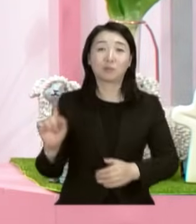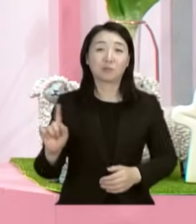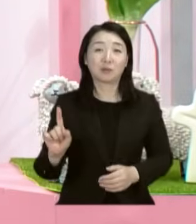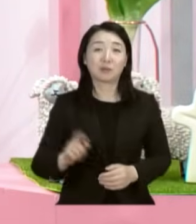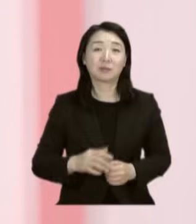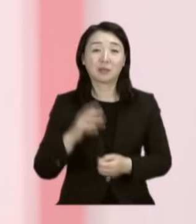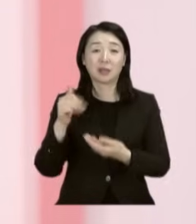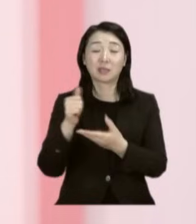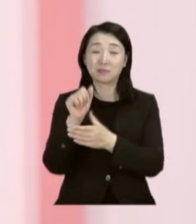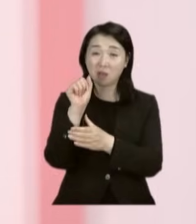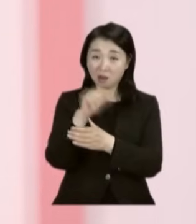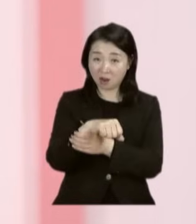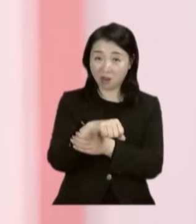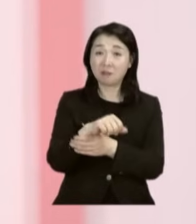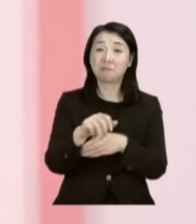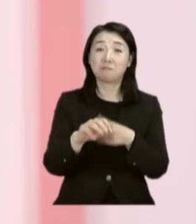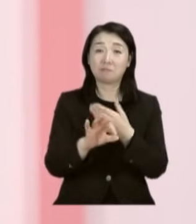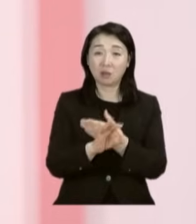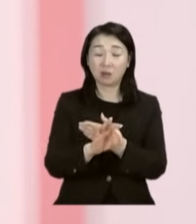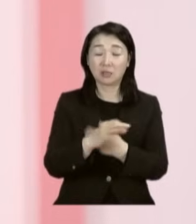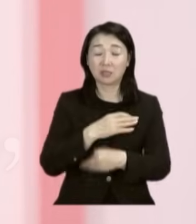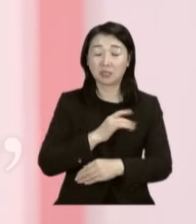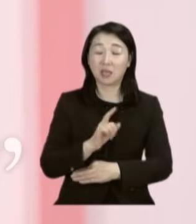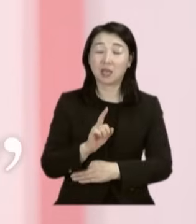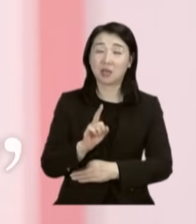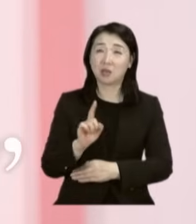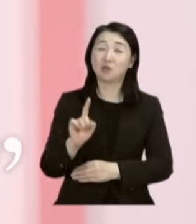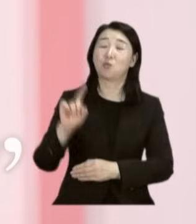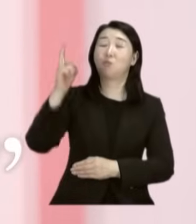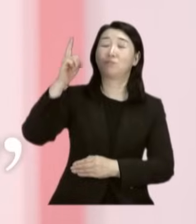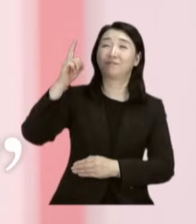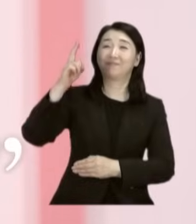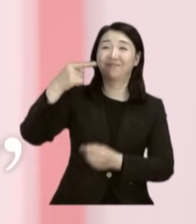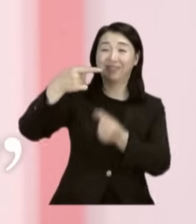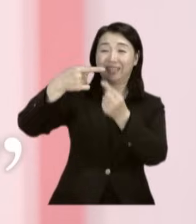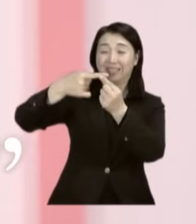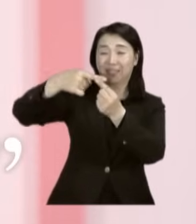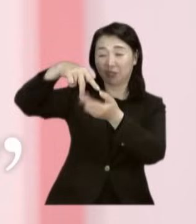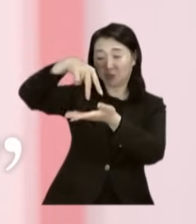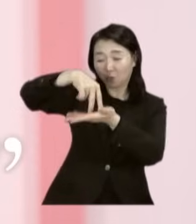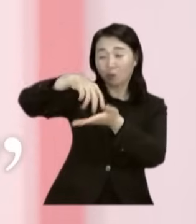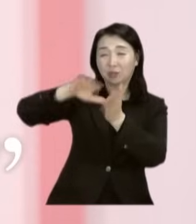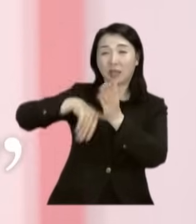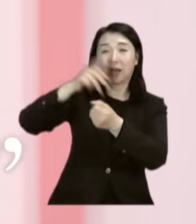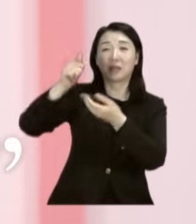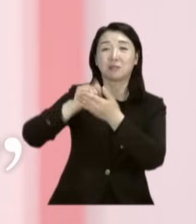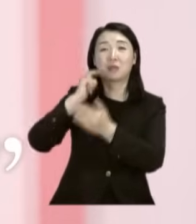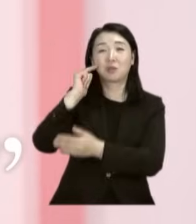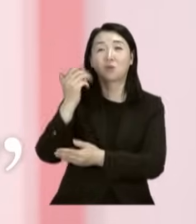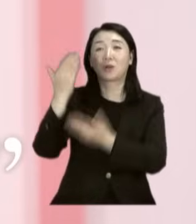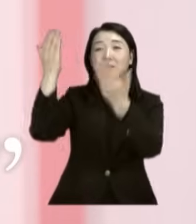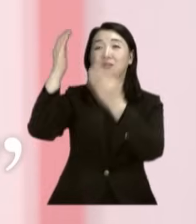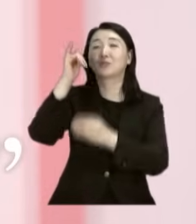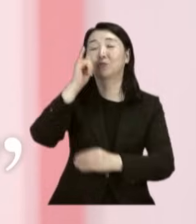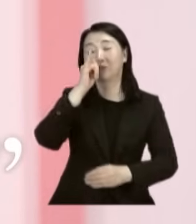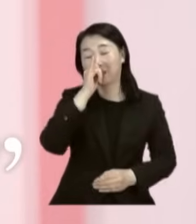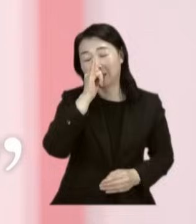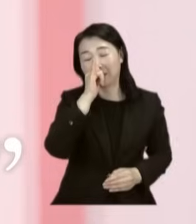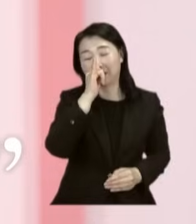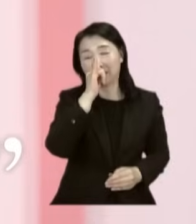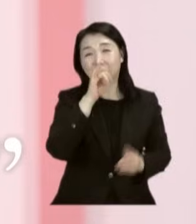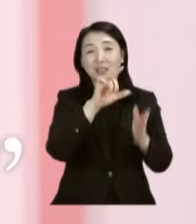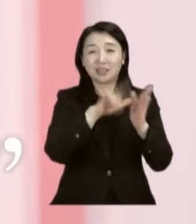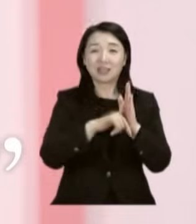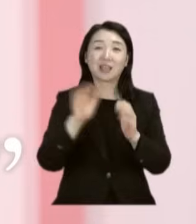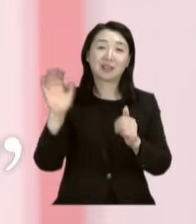거는 하나님이 허락하시면 제일 높은 시상대 위해서 하나님의 하나님께 영광을 올려 드릴 수 있는